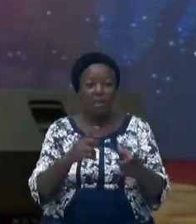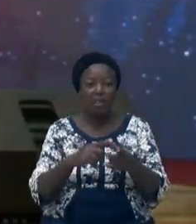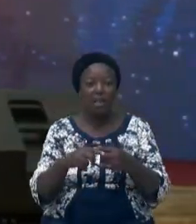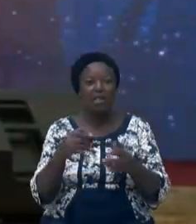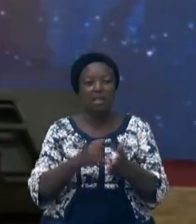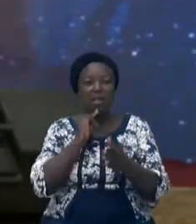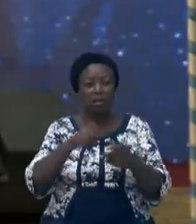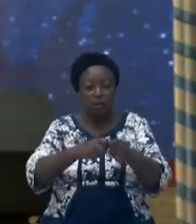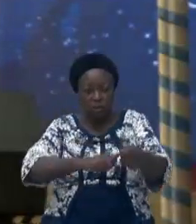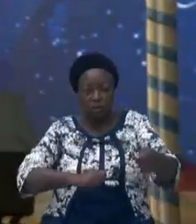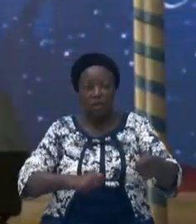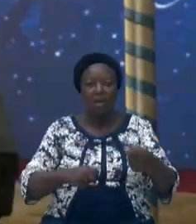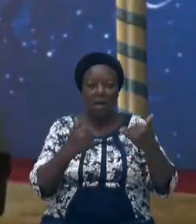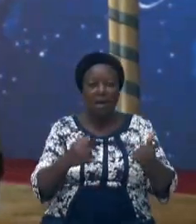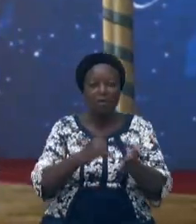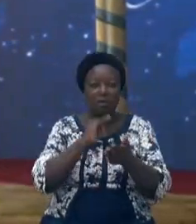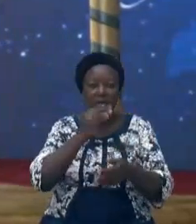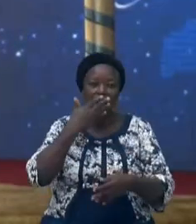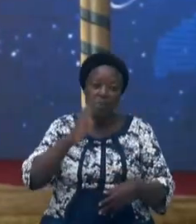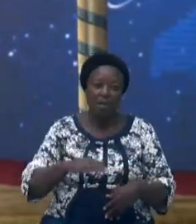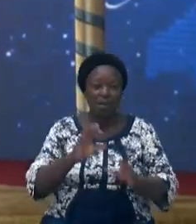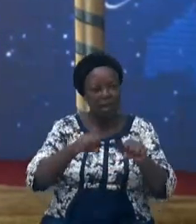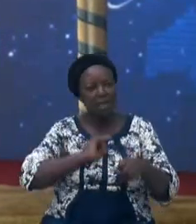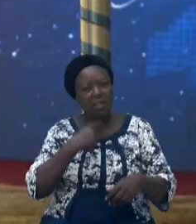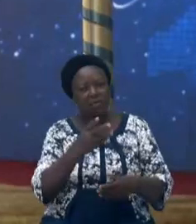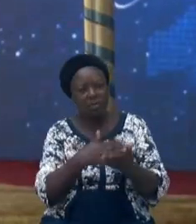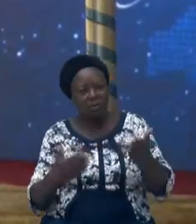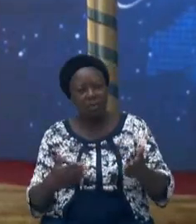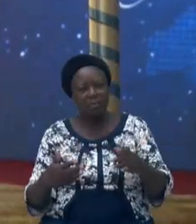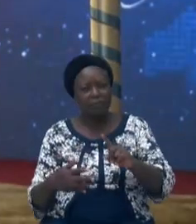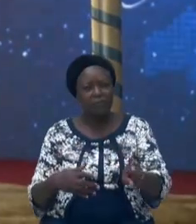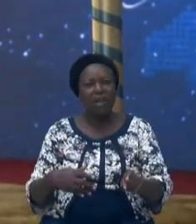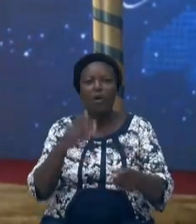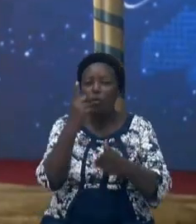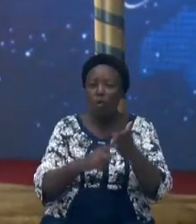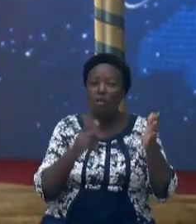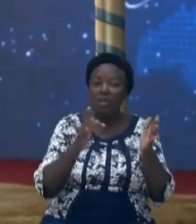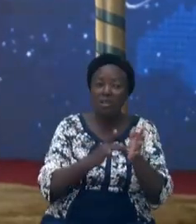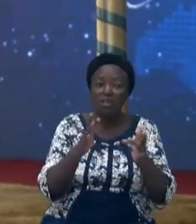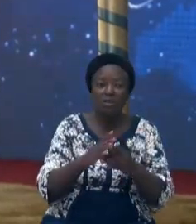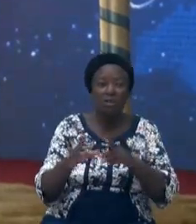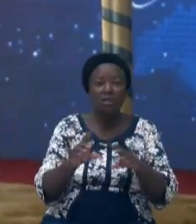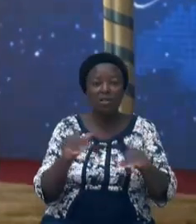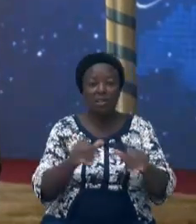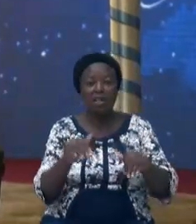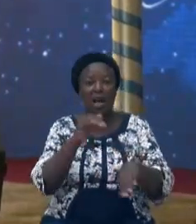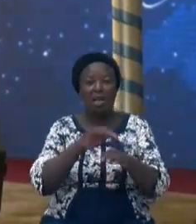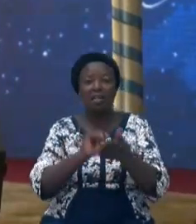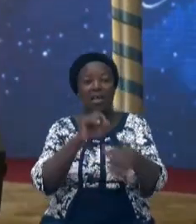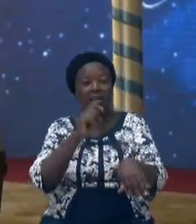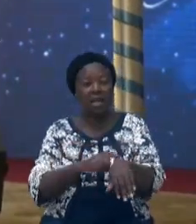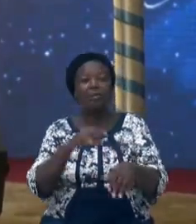c'était bon maintenant s'est déchiré maintenant c'est mauvais est ce que veut dire quelque chose